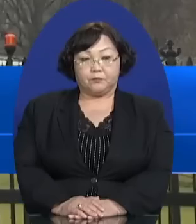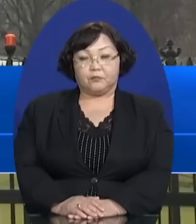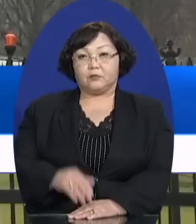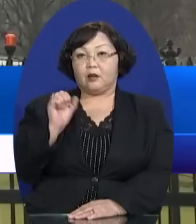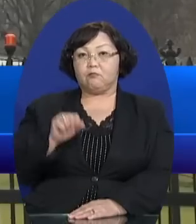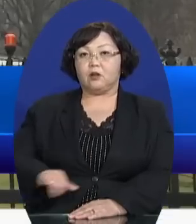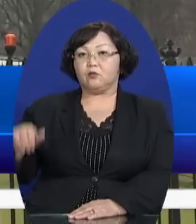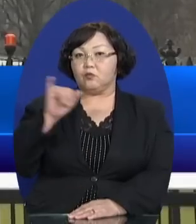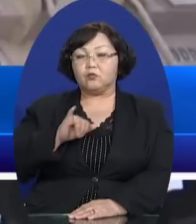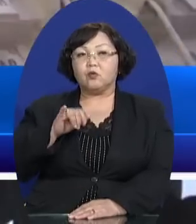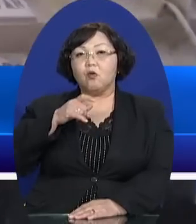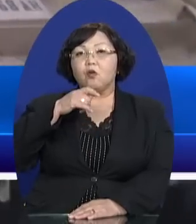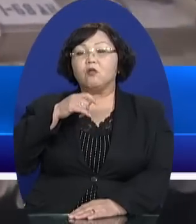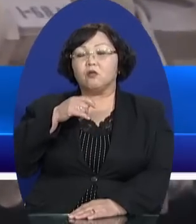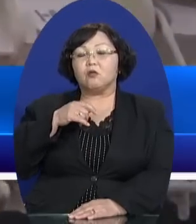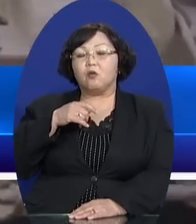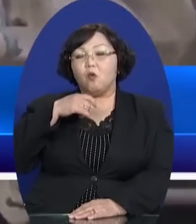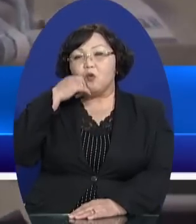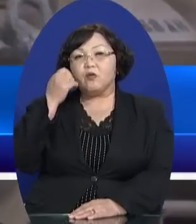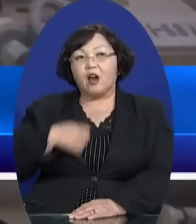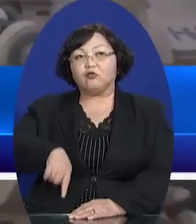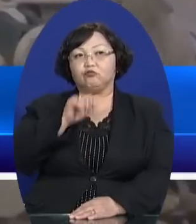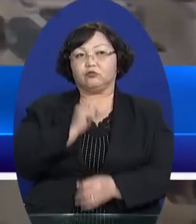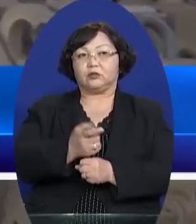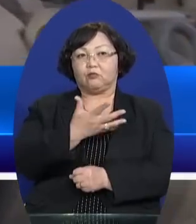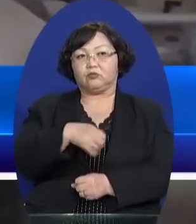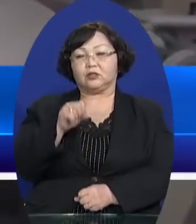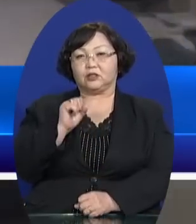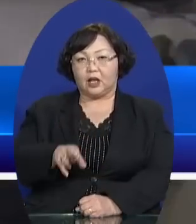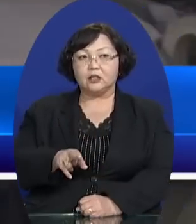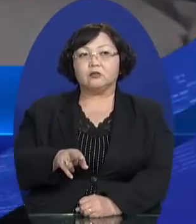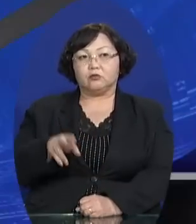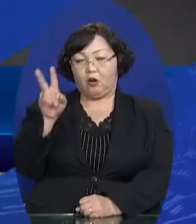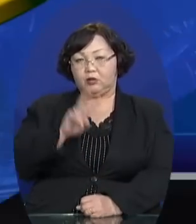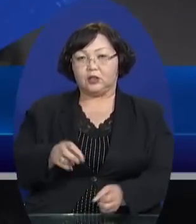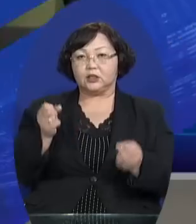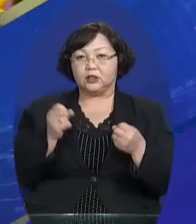Америк нэгдсэн улс Украинд 500 сая долларын багц цэргийн тусламж олгохоо зарласан байна.